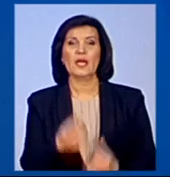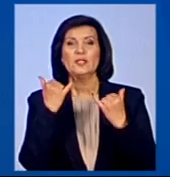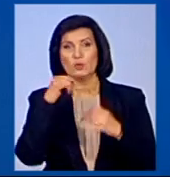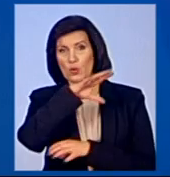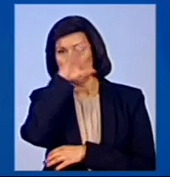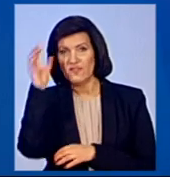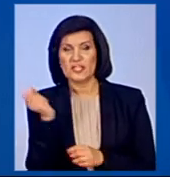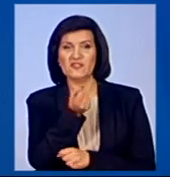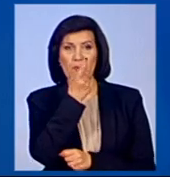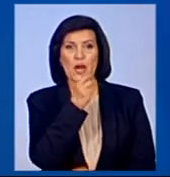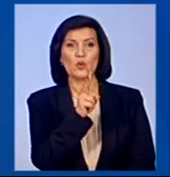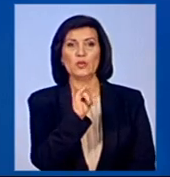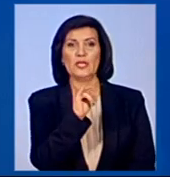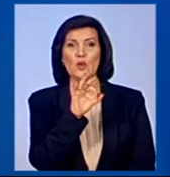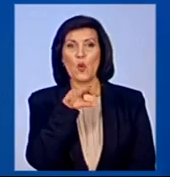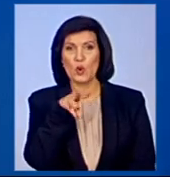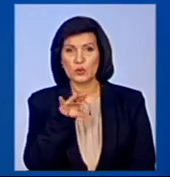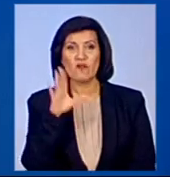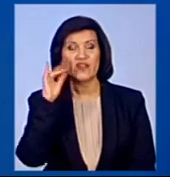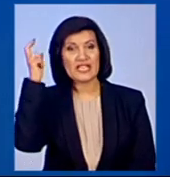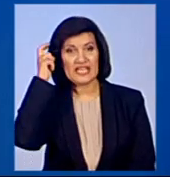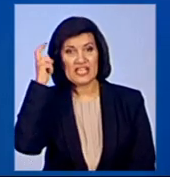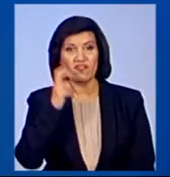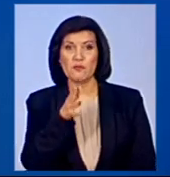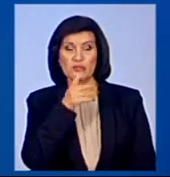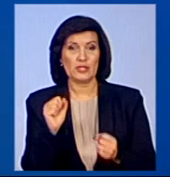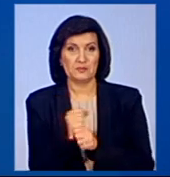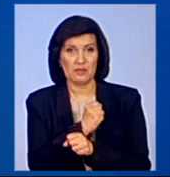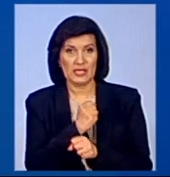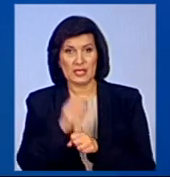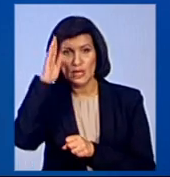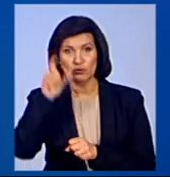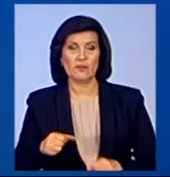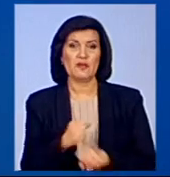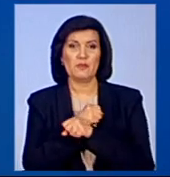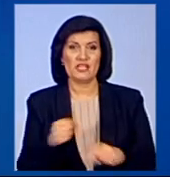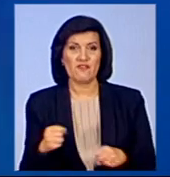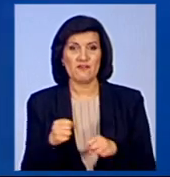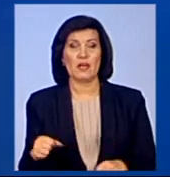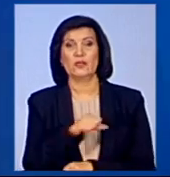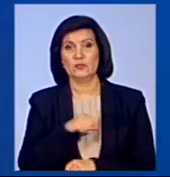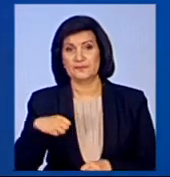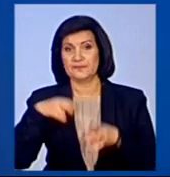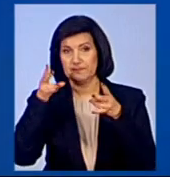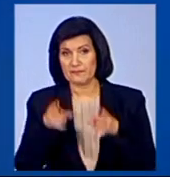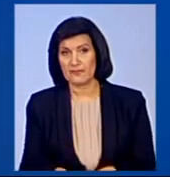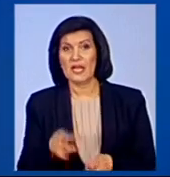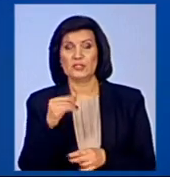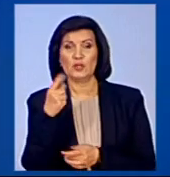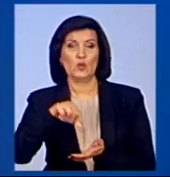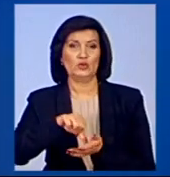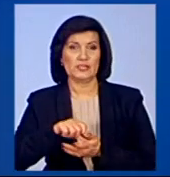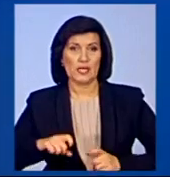Сьогодні вночі в парку Кіото в Києві під час бійки чоловік підірвав гранату. Вибухом поранено його самого та ще одного учасника